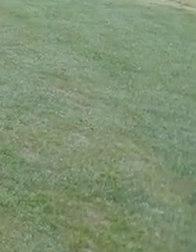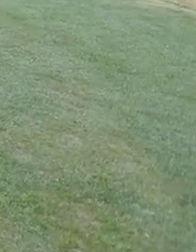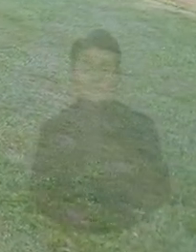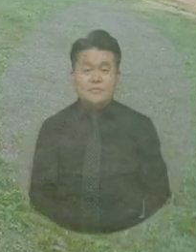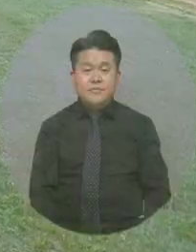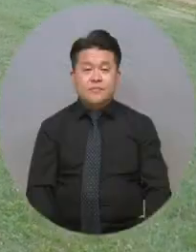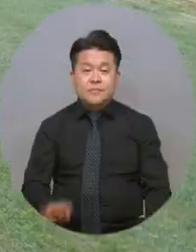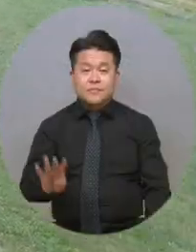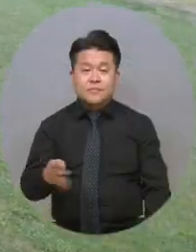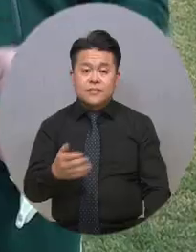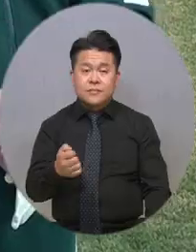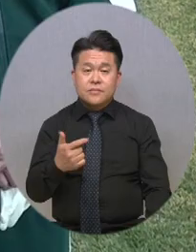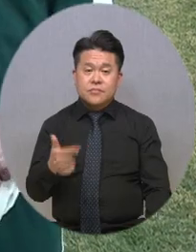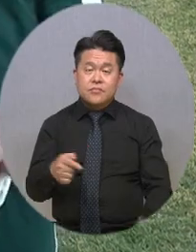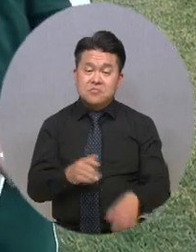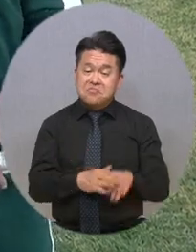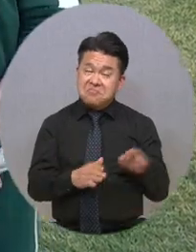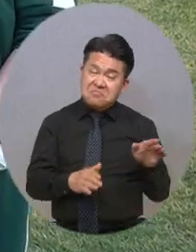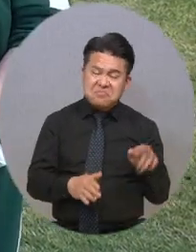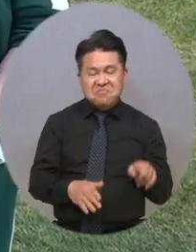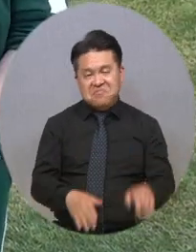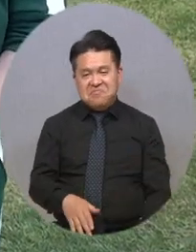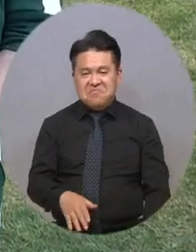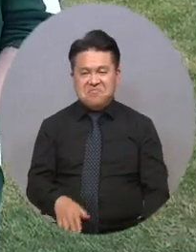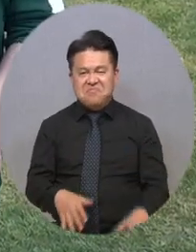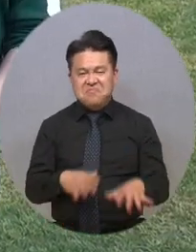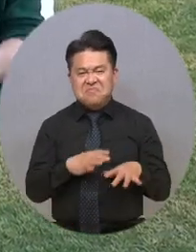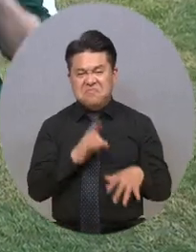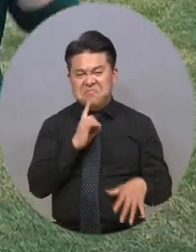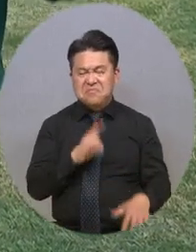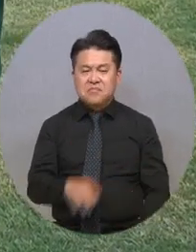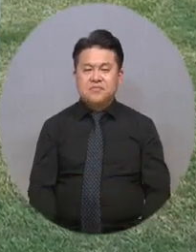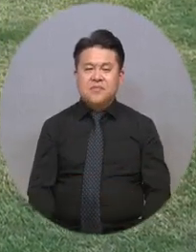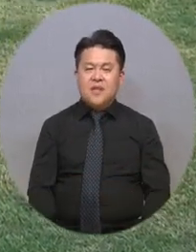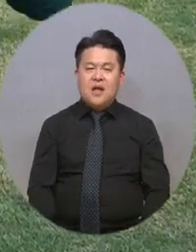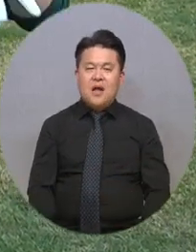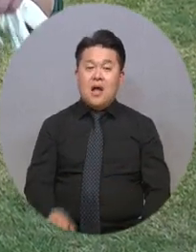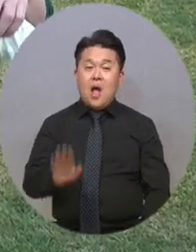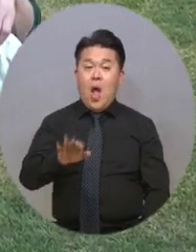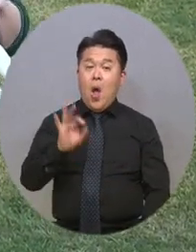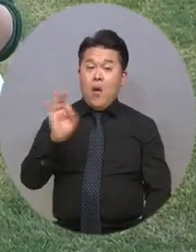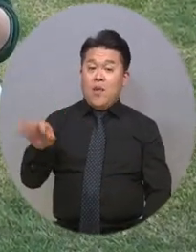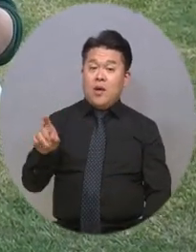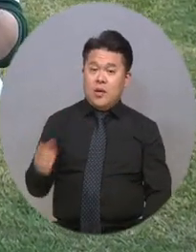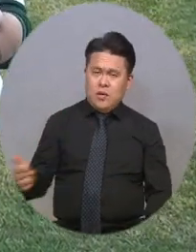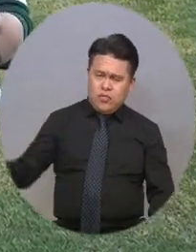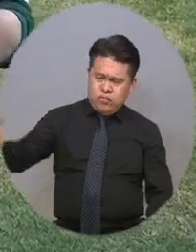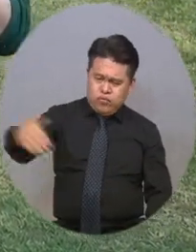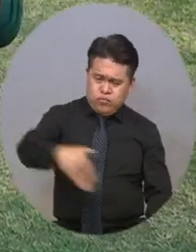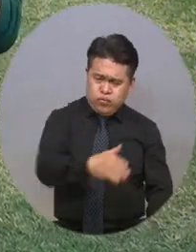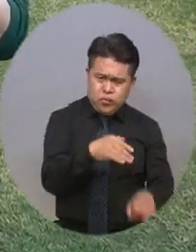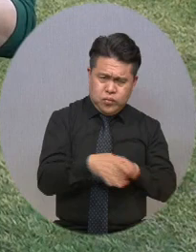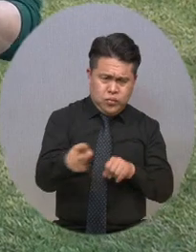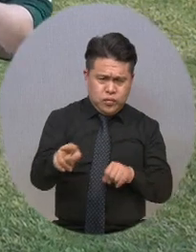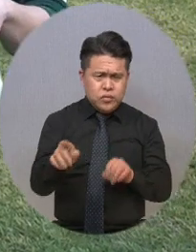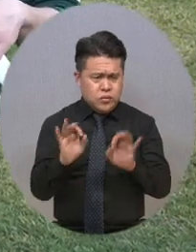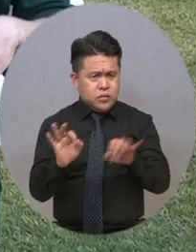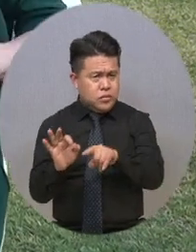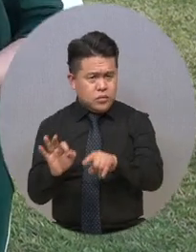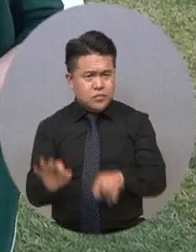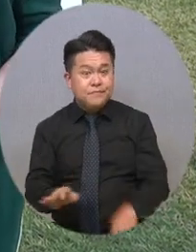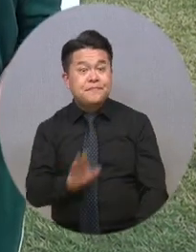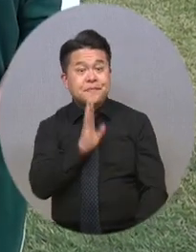56번은 왼쪽이 아리카리. 가서 봐야 될 것 같아. 무서웠다고 합니다. 아리카리. 근데 여기가 이렇게 들어와 있어요. 약간 맞아. 내 이렇게 들어와